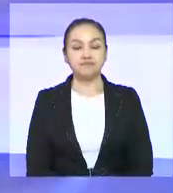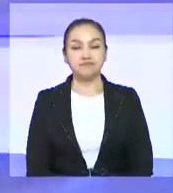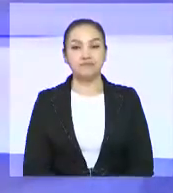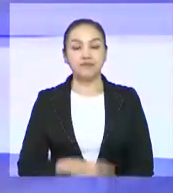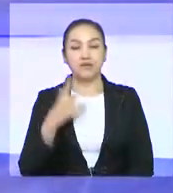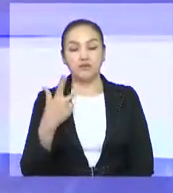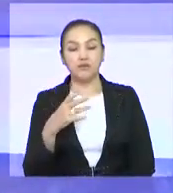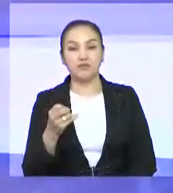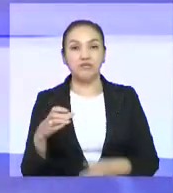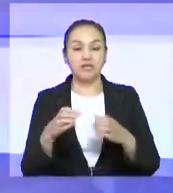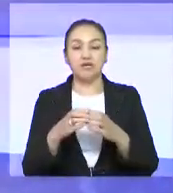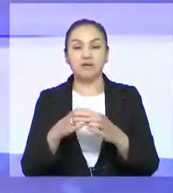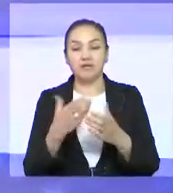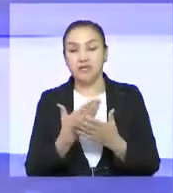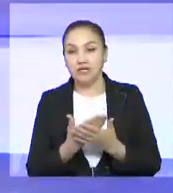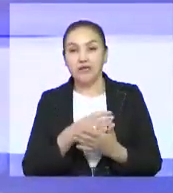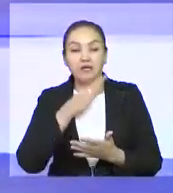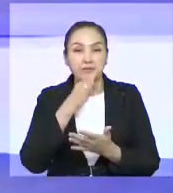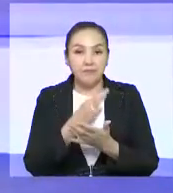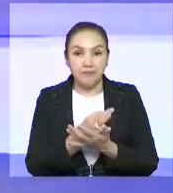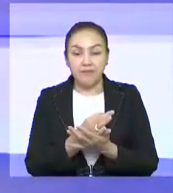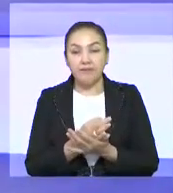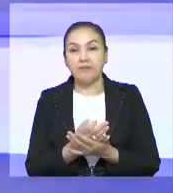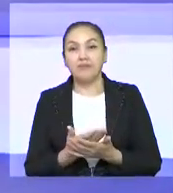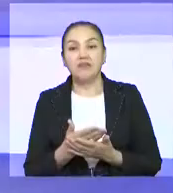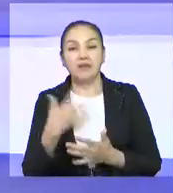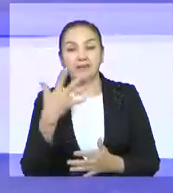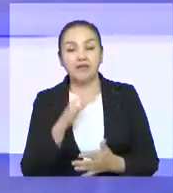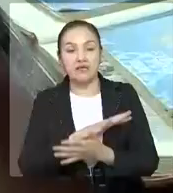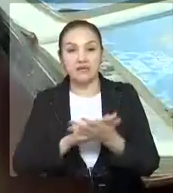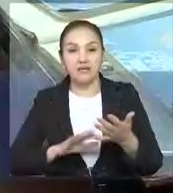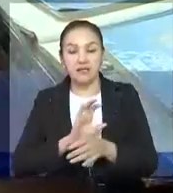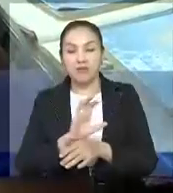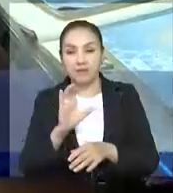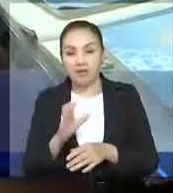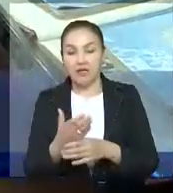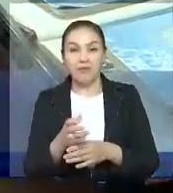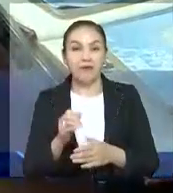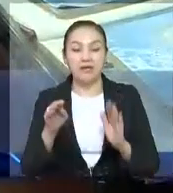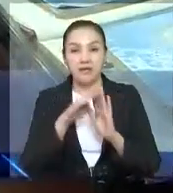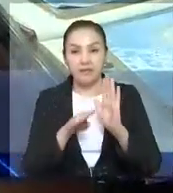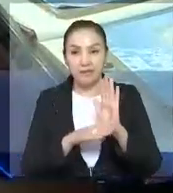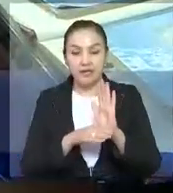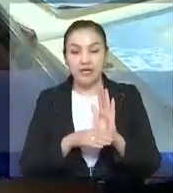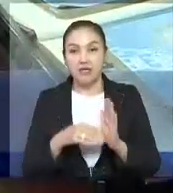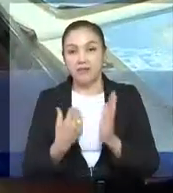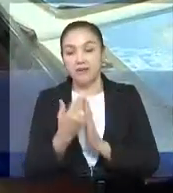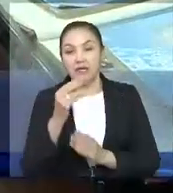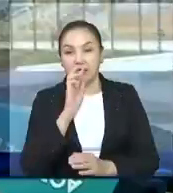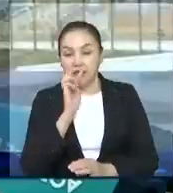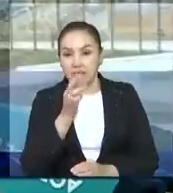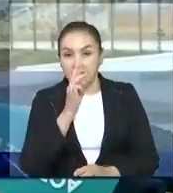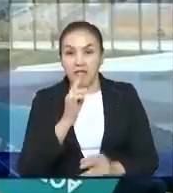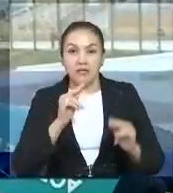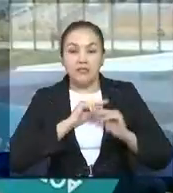От трех субъектов естественных монополий в ответственное ведомство поступило 5 заявок по инвестиционной программе в части повышения заработной